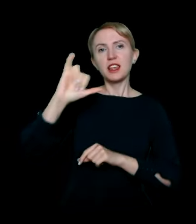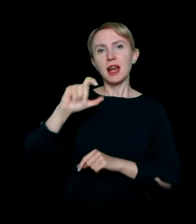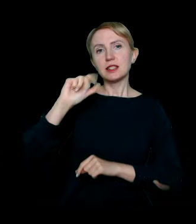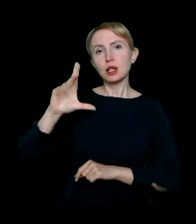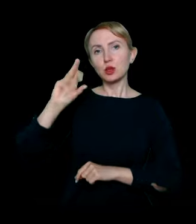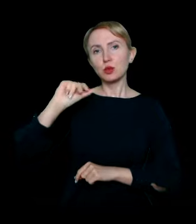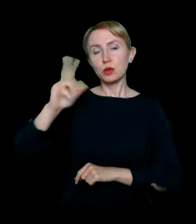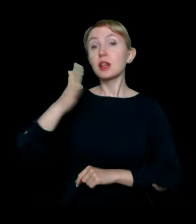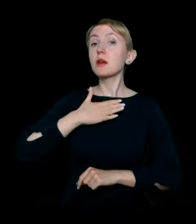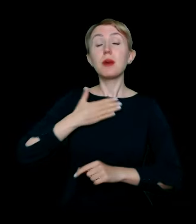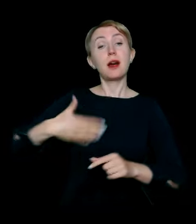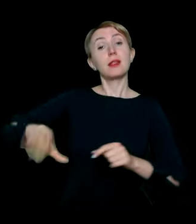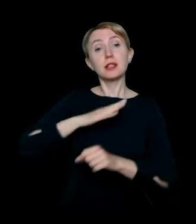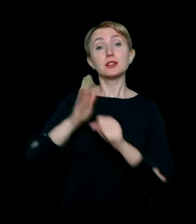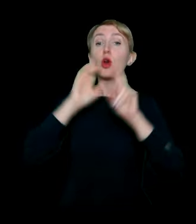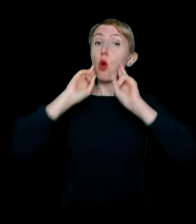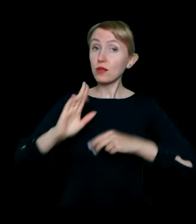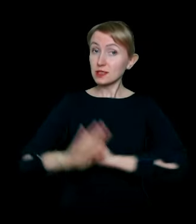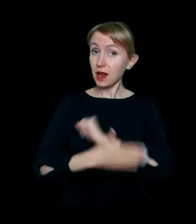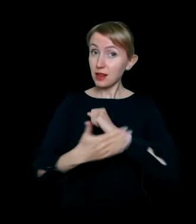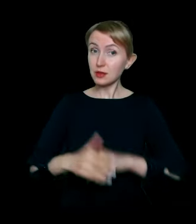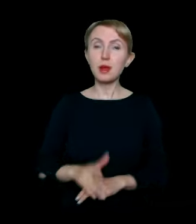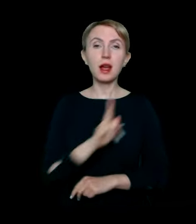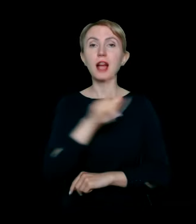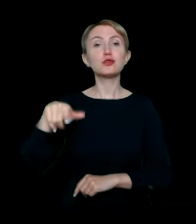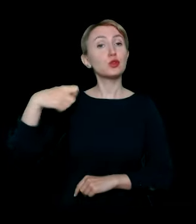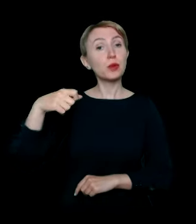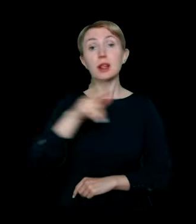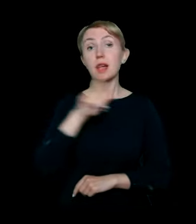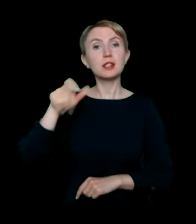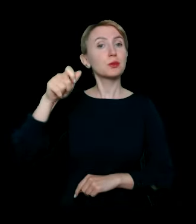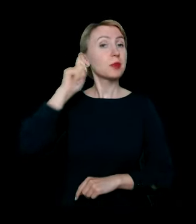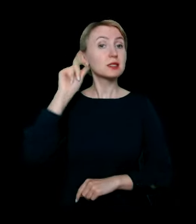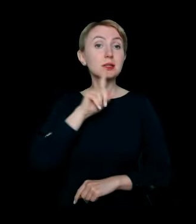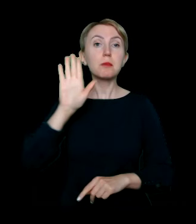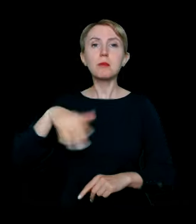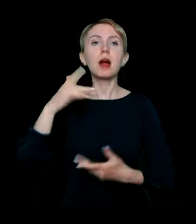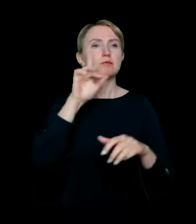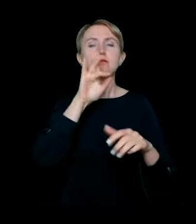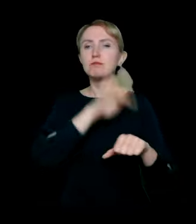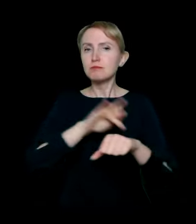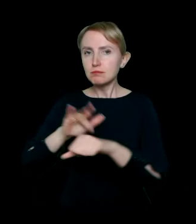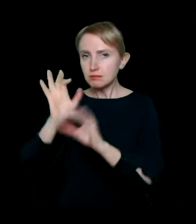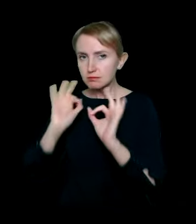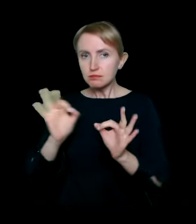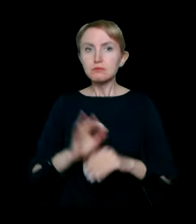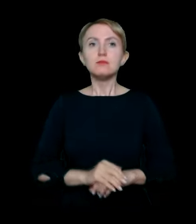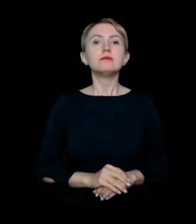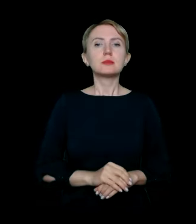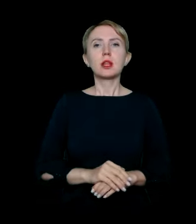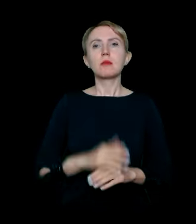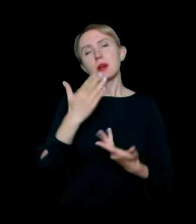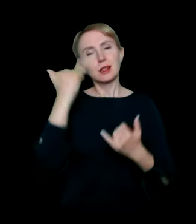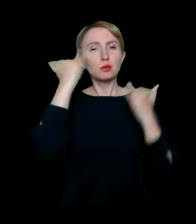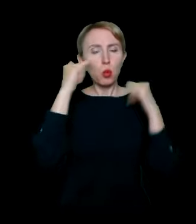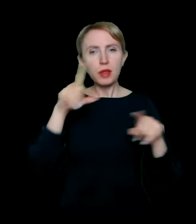nasze oficjalne poparcie. Każdy prezydent, każda prezydentka ma osiągnięcia i ma wpadki, w ogóle bez dwóch